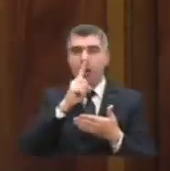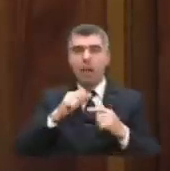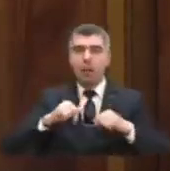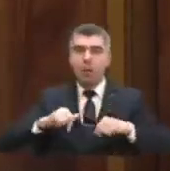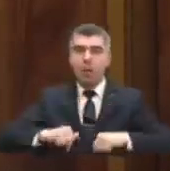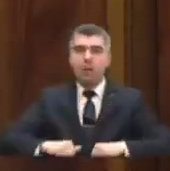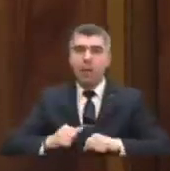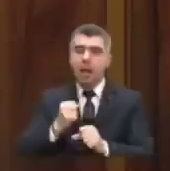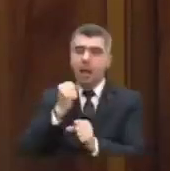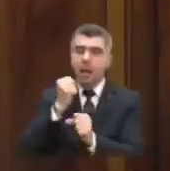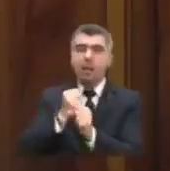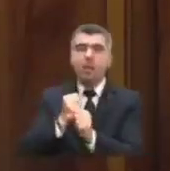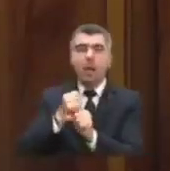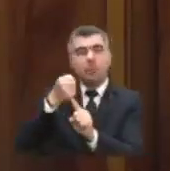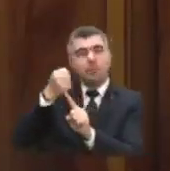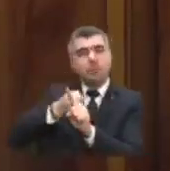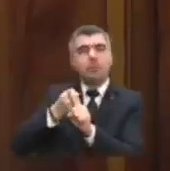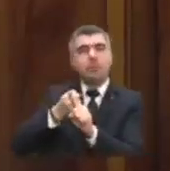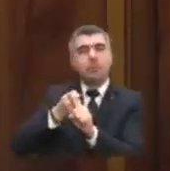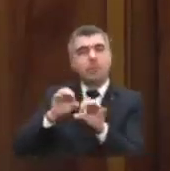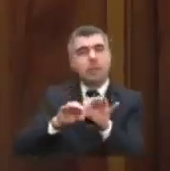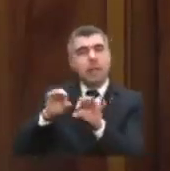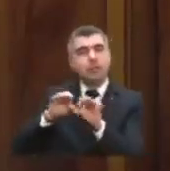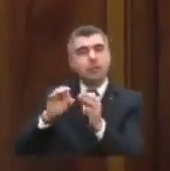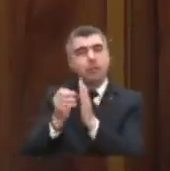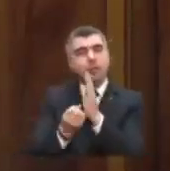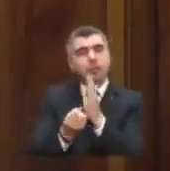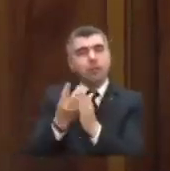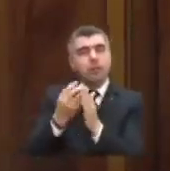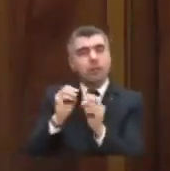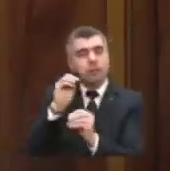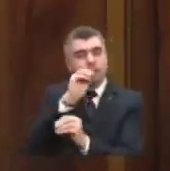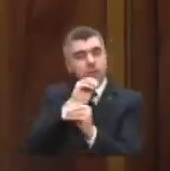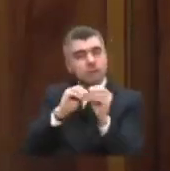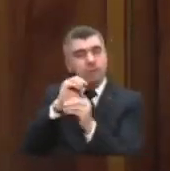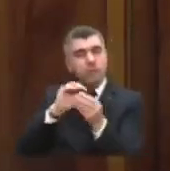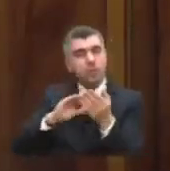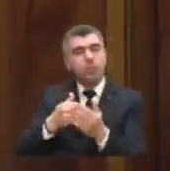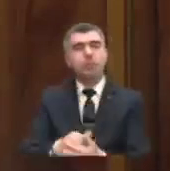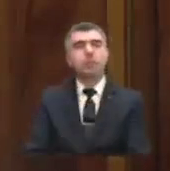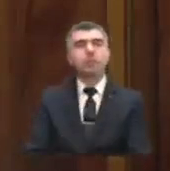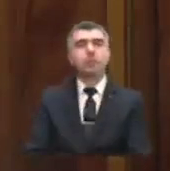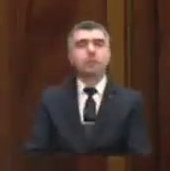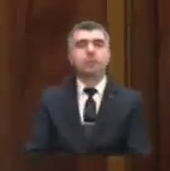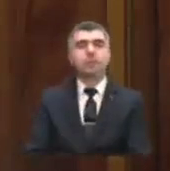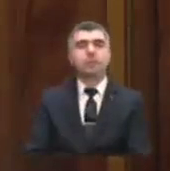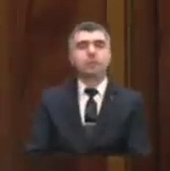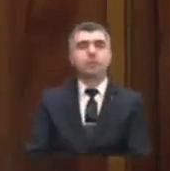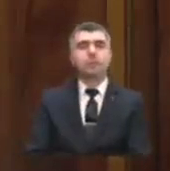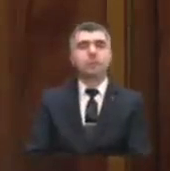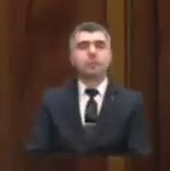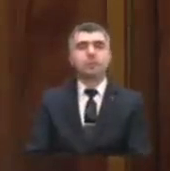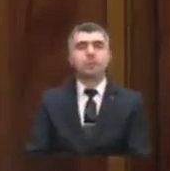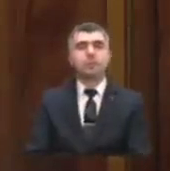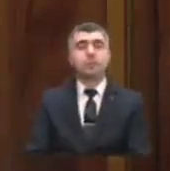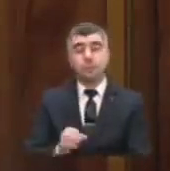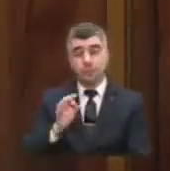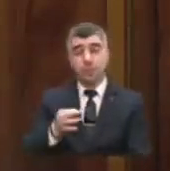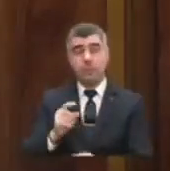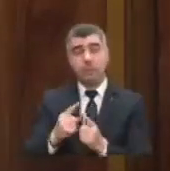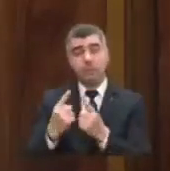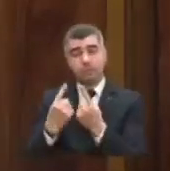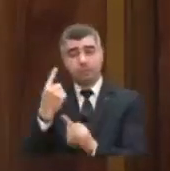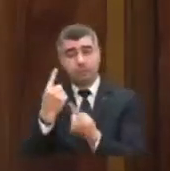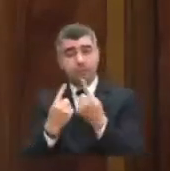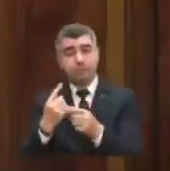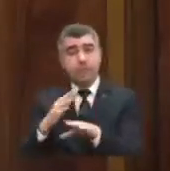استراتيجيه جديده السيد الوزير باش يدير لا كونستركسيون، واحد الاستراتيجيه اللي هي جديده ان شاء الله. وهذا الشيء راه ماشي مزايدات